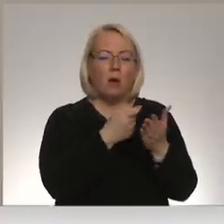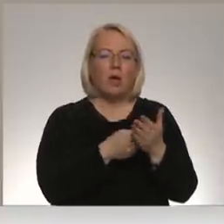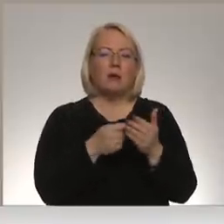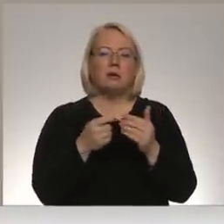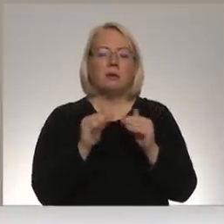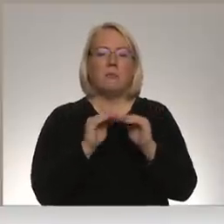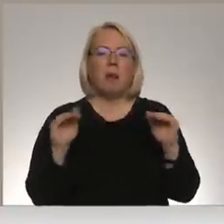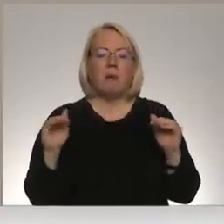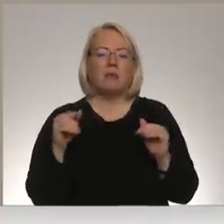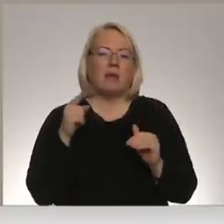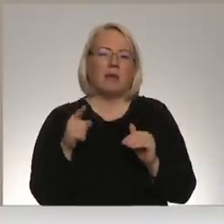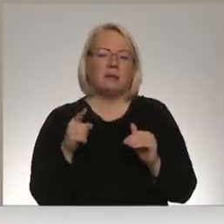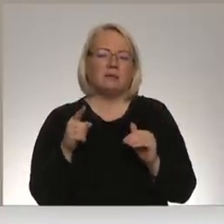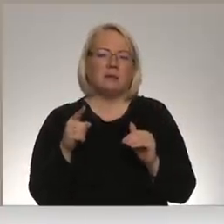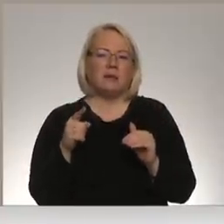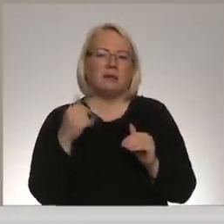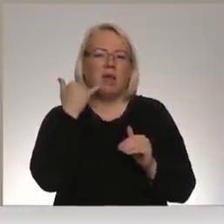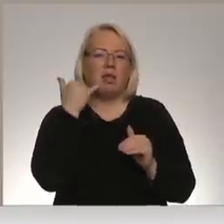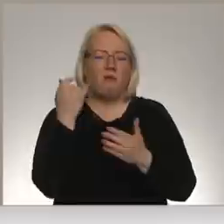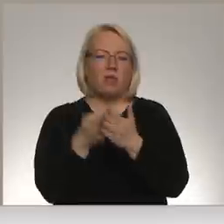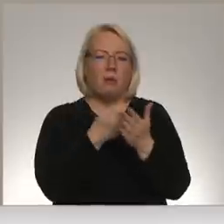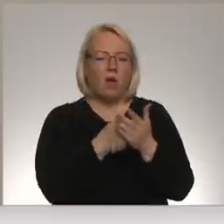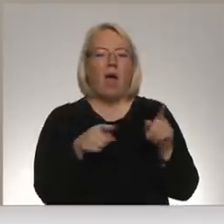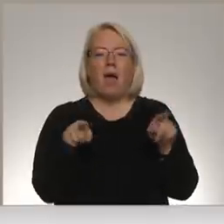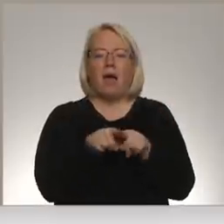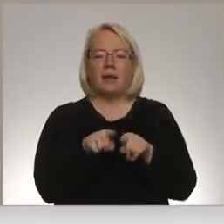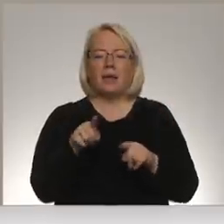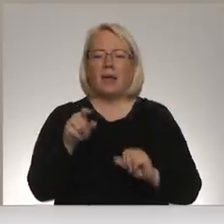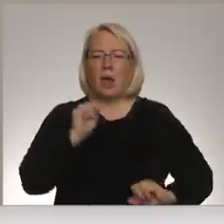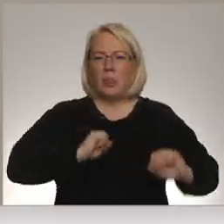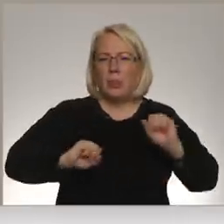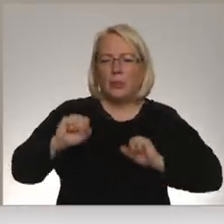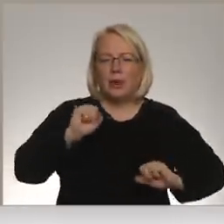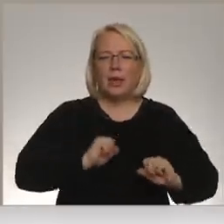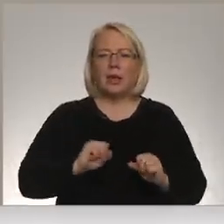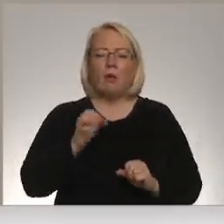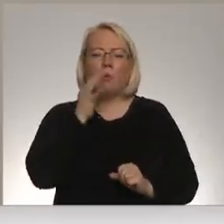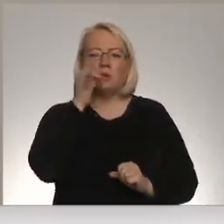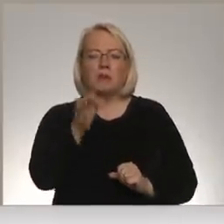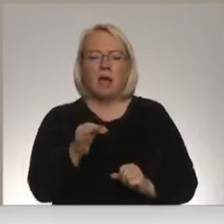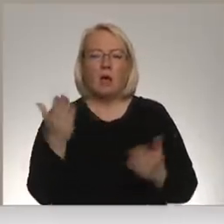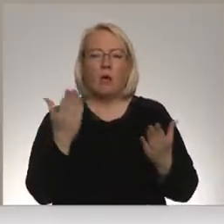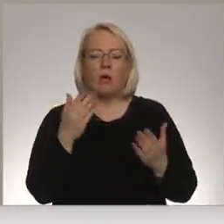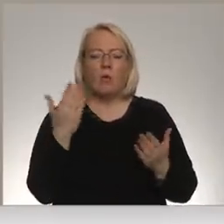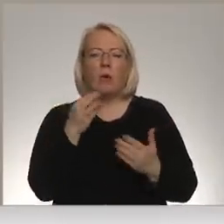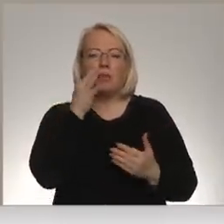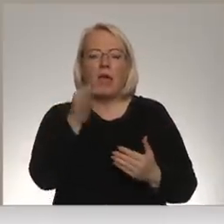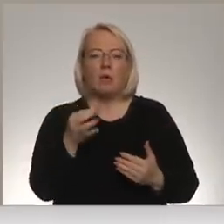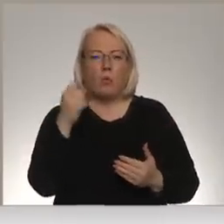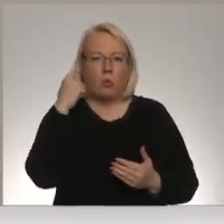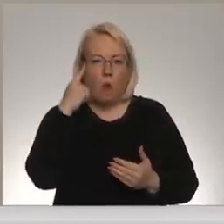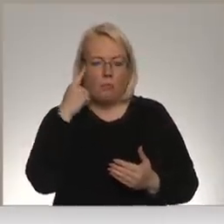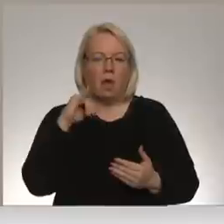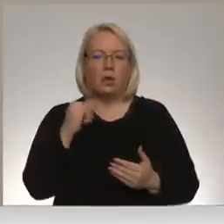tās ir telefona aptaujas, piedalās, arī ir ļoti uzmanīgi un atturīgi teikt to, ko viņi tiešām domā, jo nu, tā pārliecība, ka